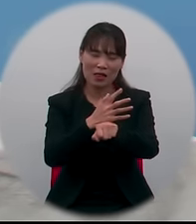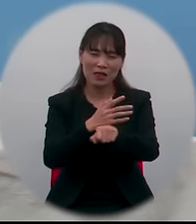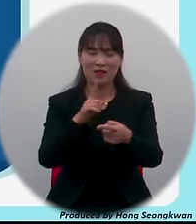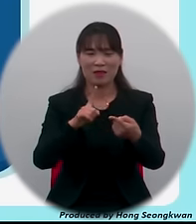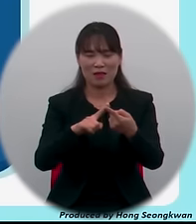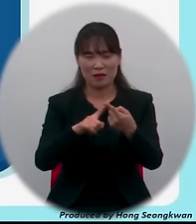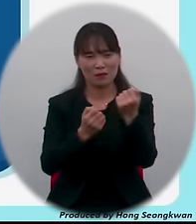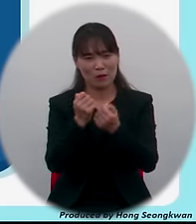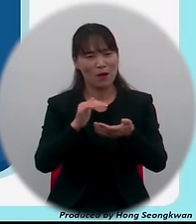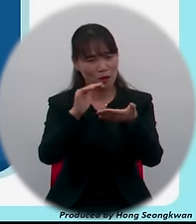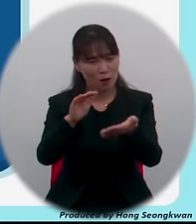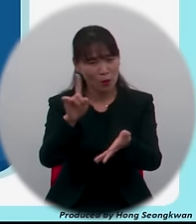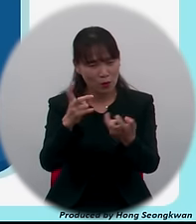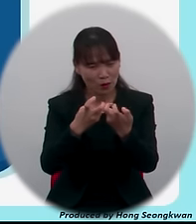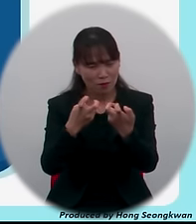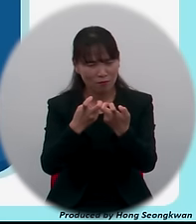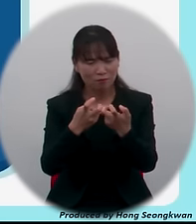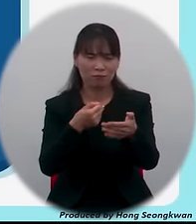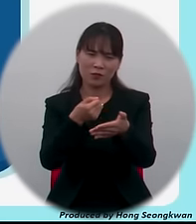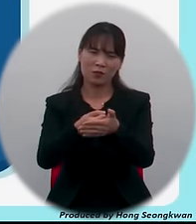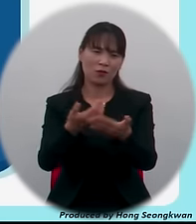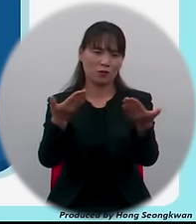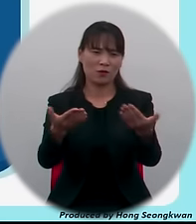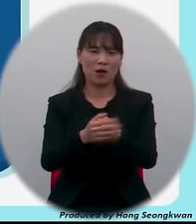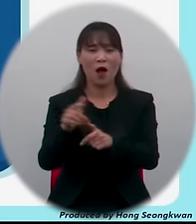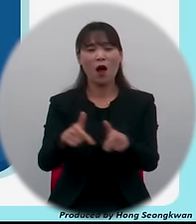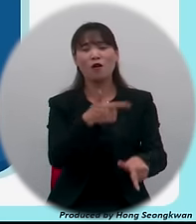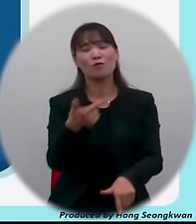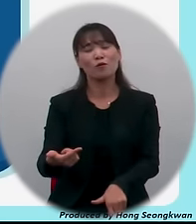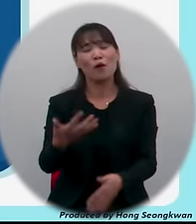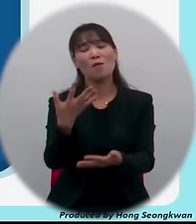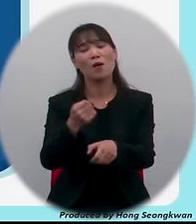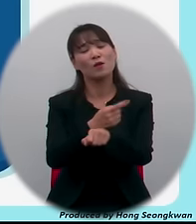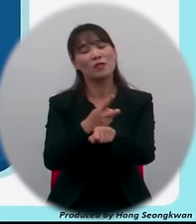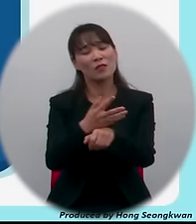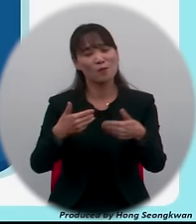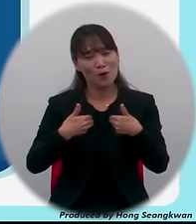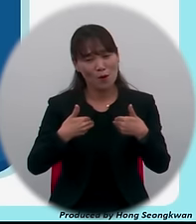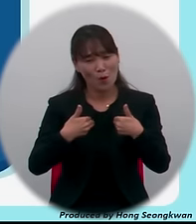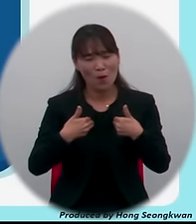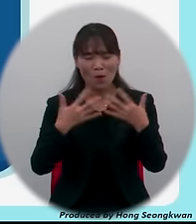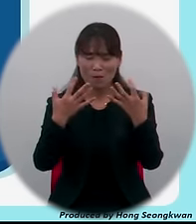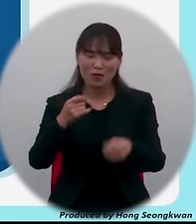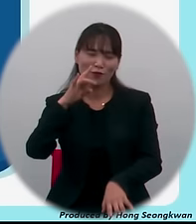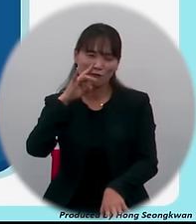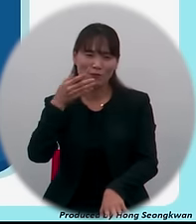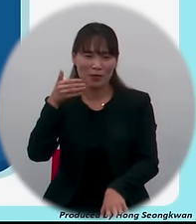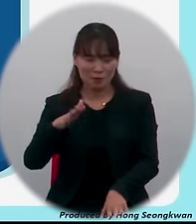드릴게요 과연 하루에 우리 아이 몇 시간 뭐 몇 분 사용 시간 허락해야 되나요 굉장히 많은 부모님들이